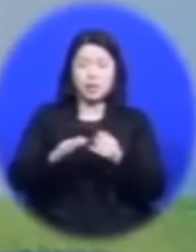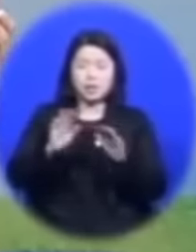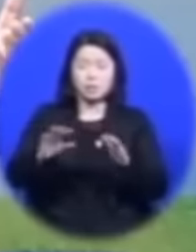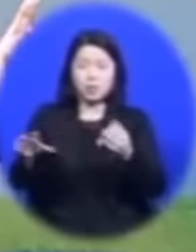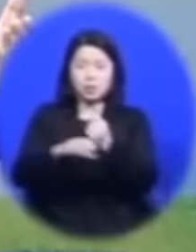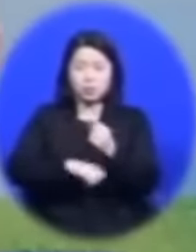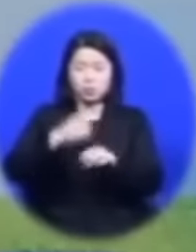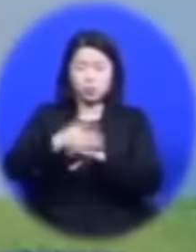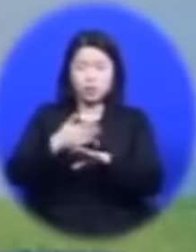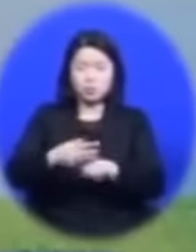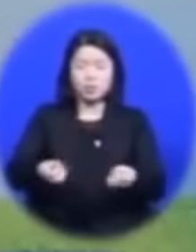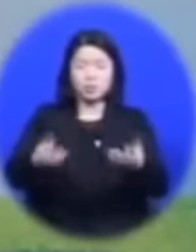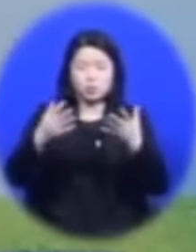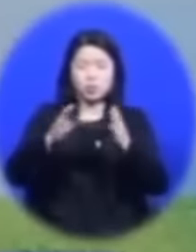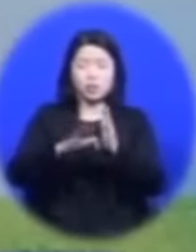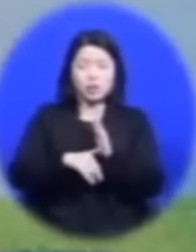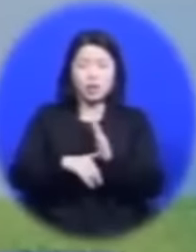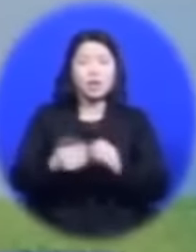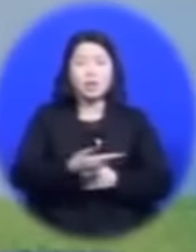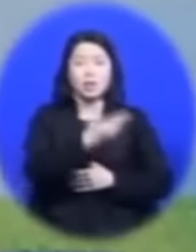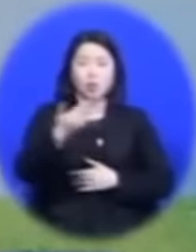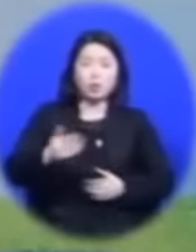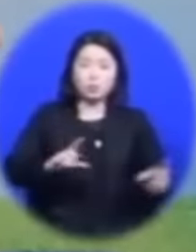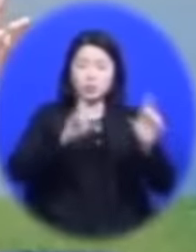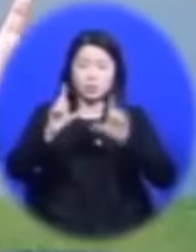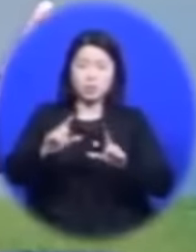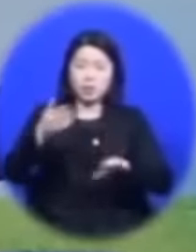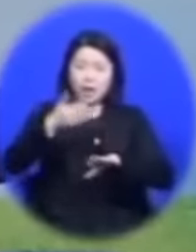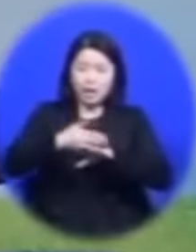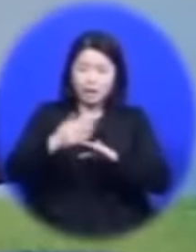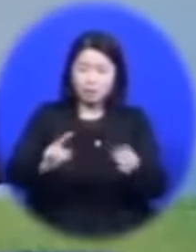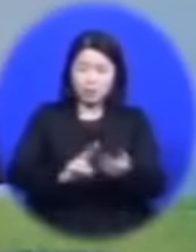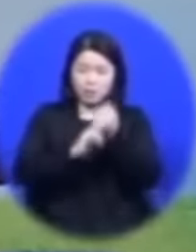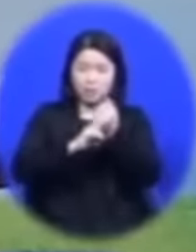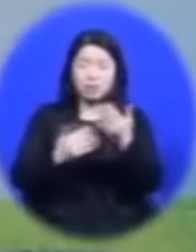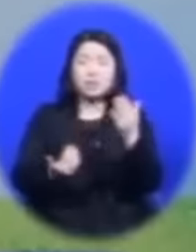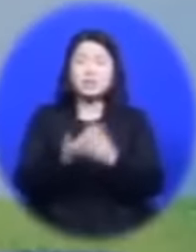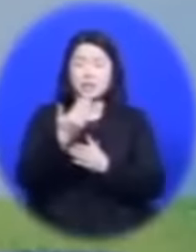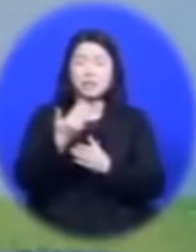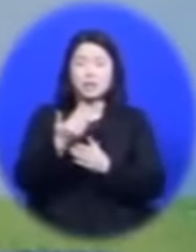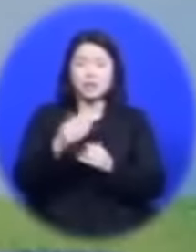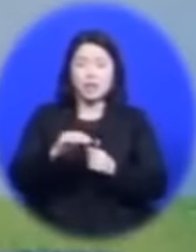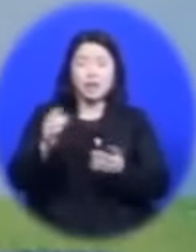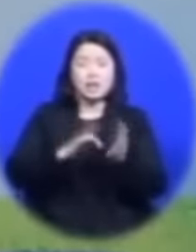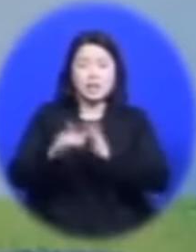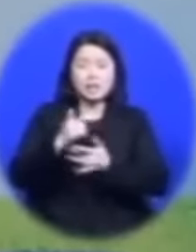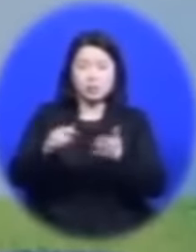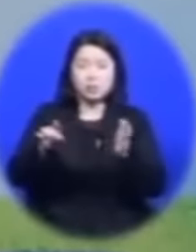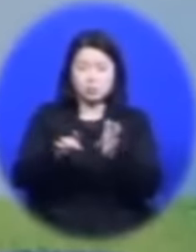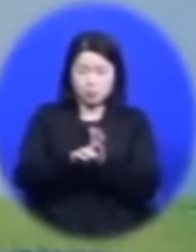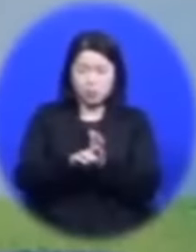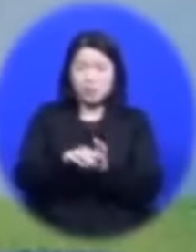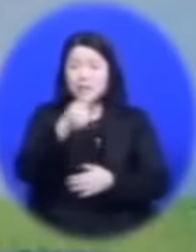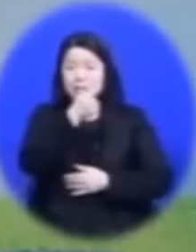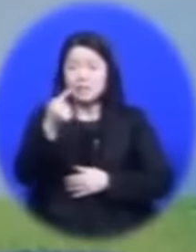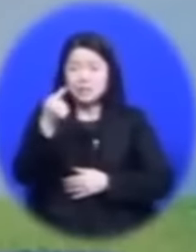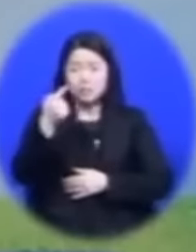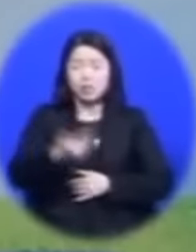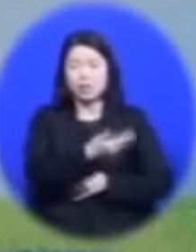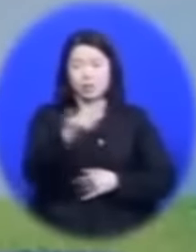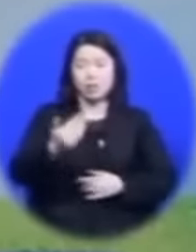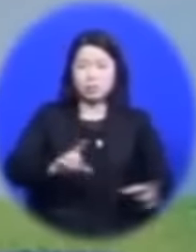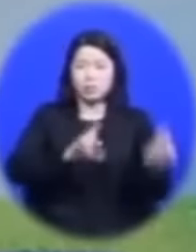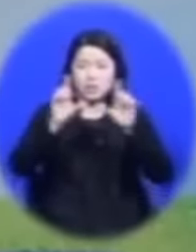추수감사 주일에 정말 여러분의 삶에 이 감사 기적이 일어나기를, 예수를 믿었으면 예수 믿은 증거가 여러분의